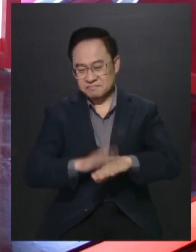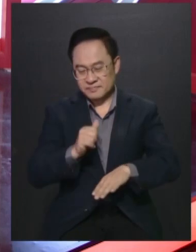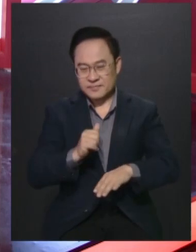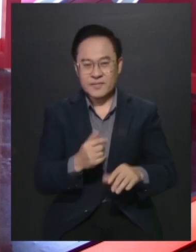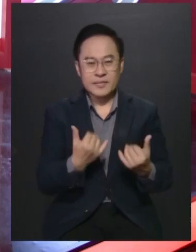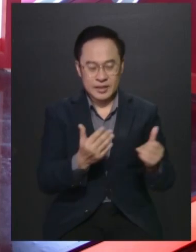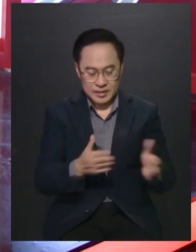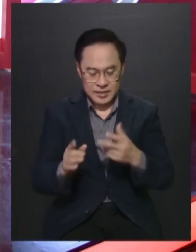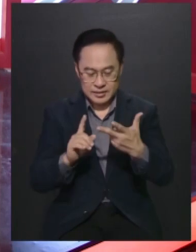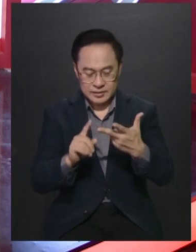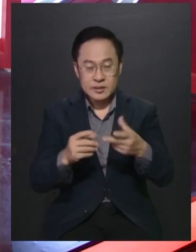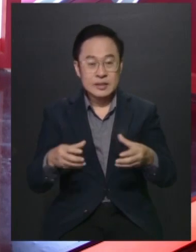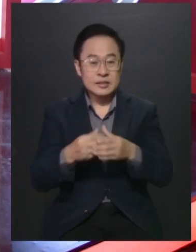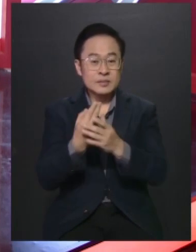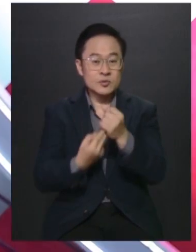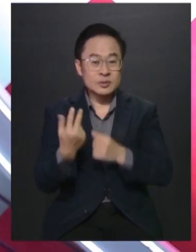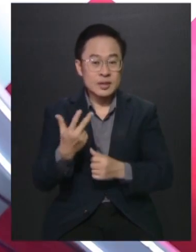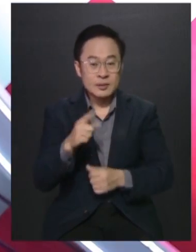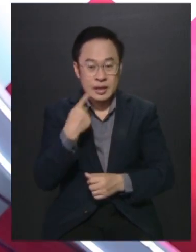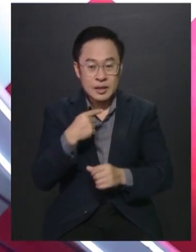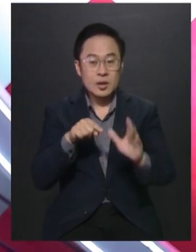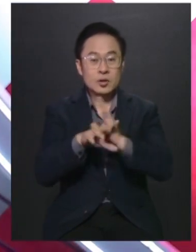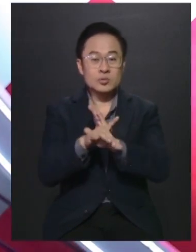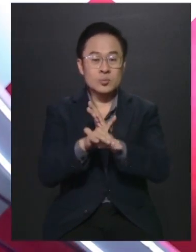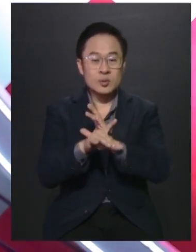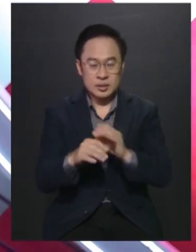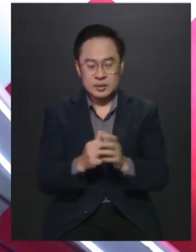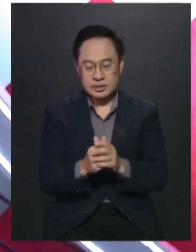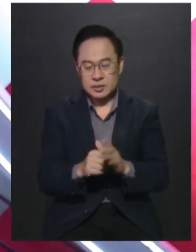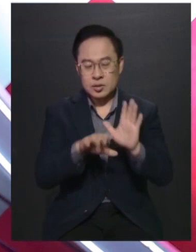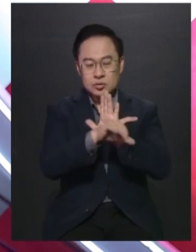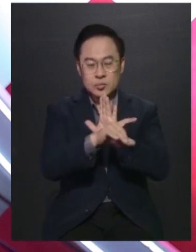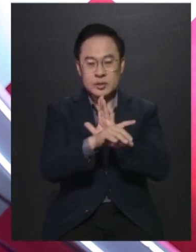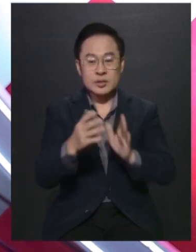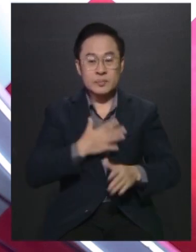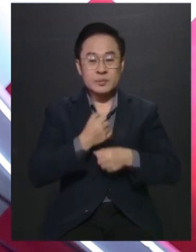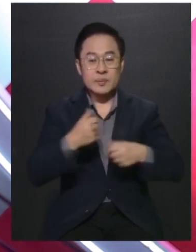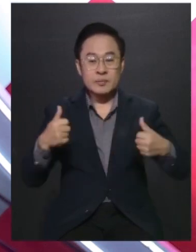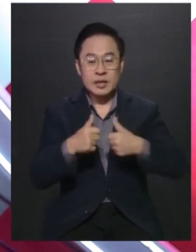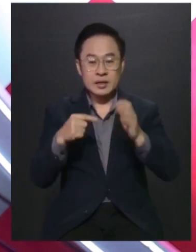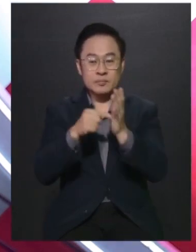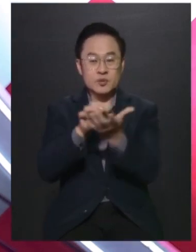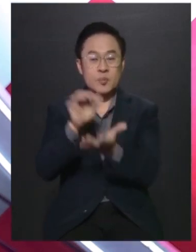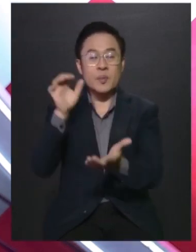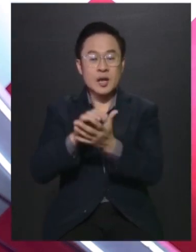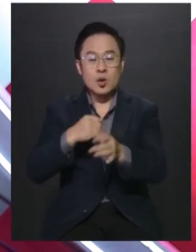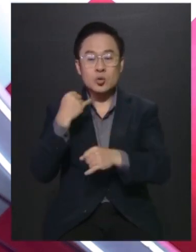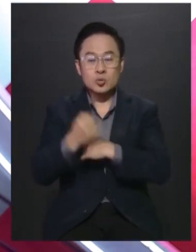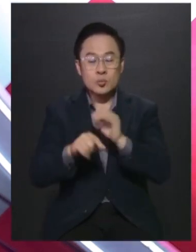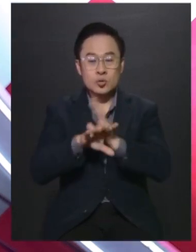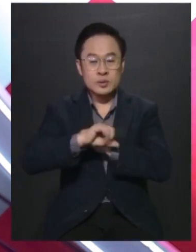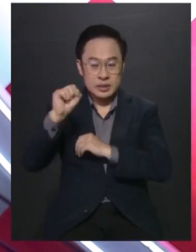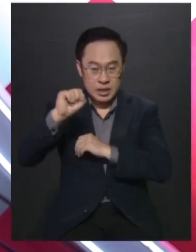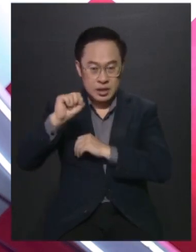เอาไปดูอีกหนึ่งทีมที่ผ่านเข้ารอบนะครับก็คือชลบุรี FC ครับปรากฏว่าเมื่อวานนี้เปิดบ้านเอาชนะสมุทรปราการซิตี้ไป2-0นะครับ